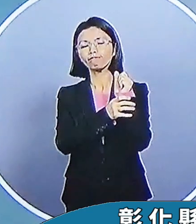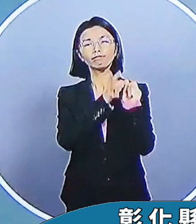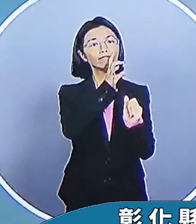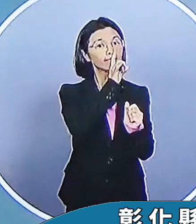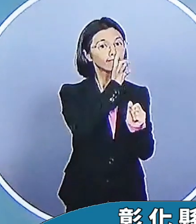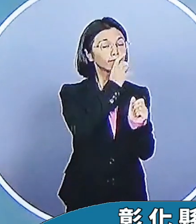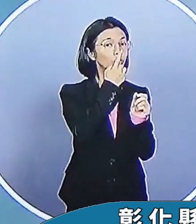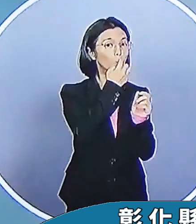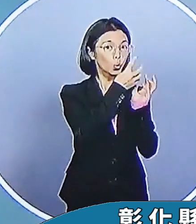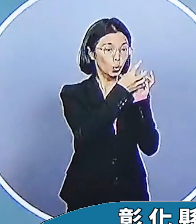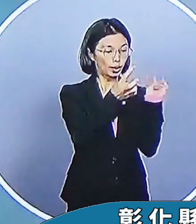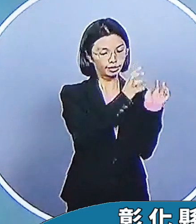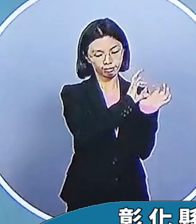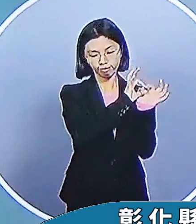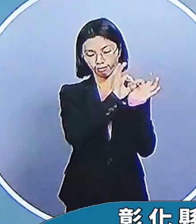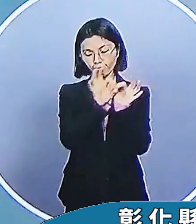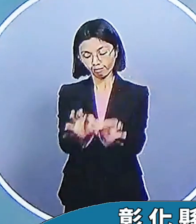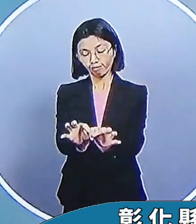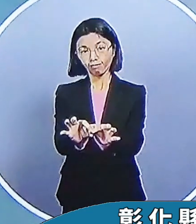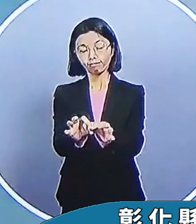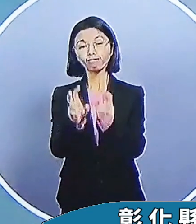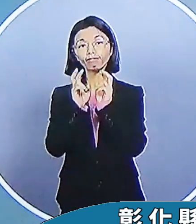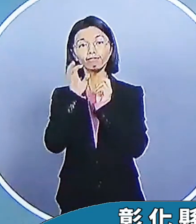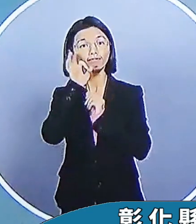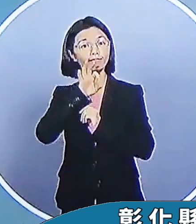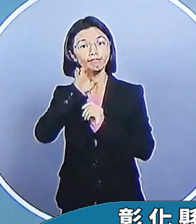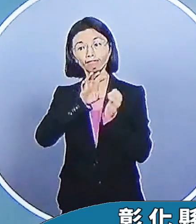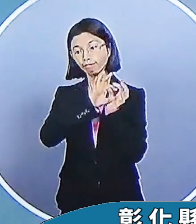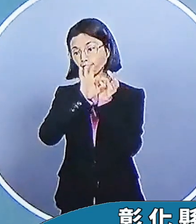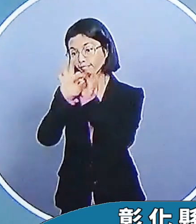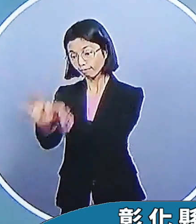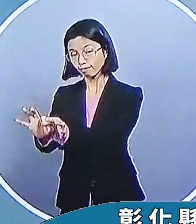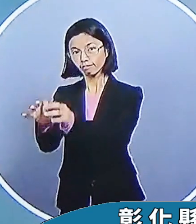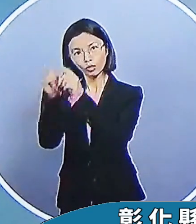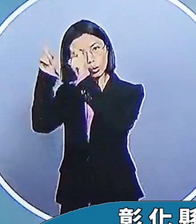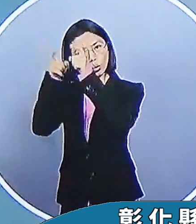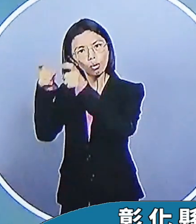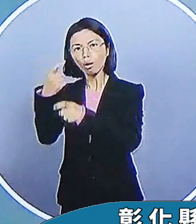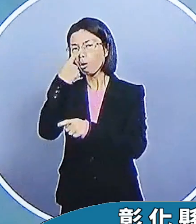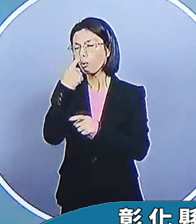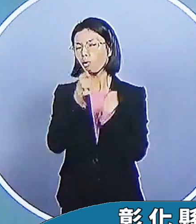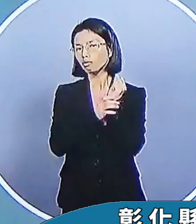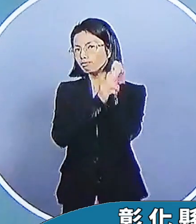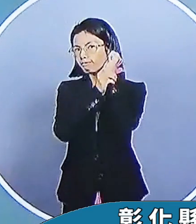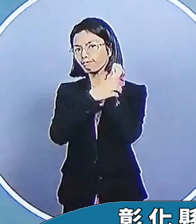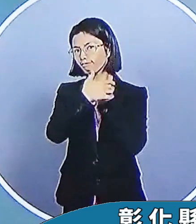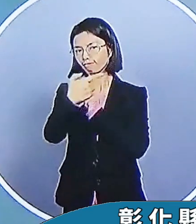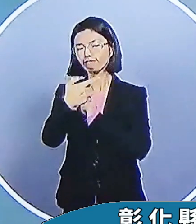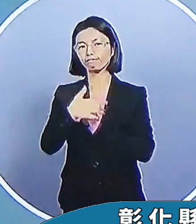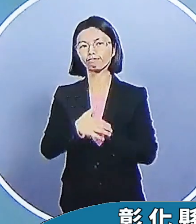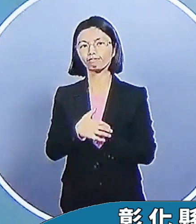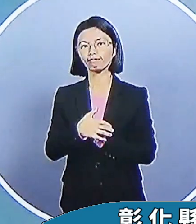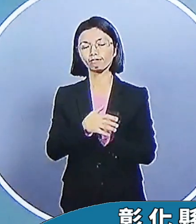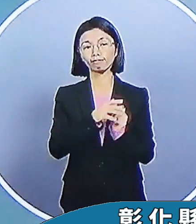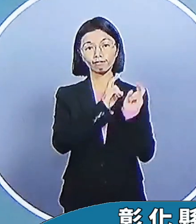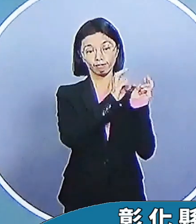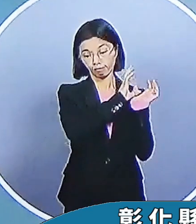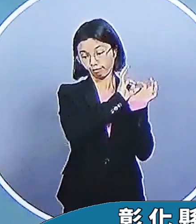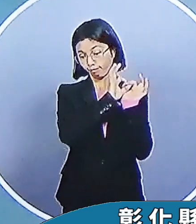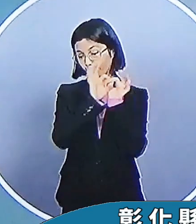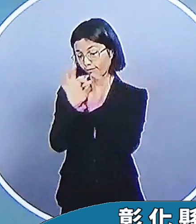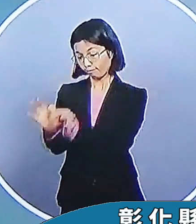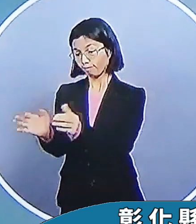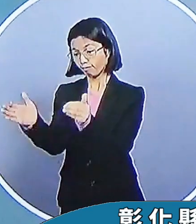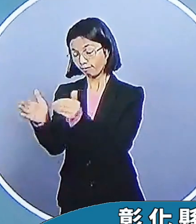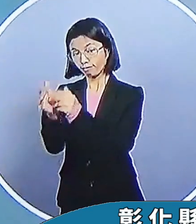中捷运绿线延伸到彰化，甚至延伸到鹿港。那这个捷运延伸到鹿港，是恁你